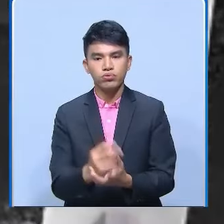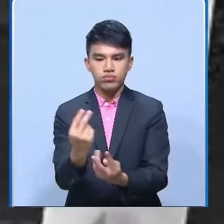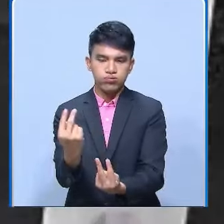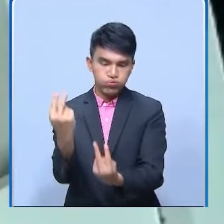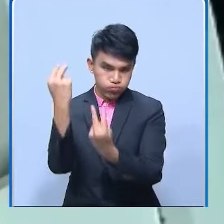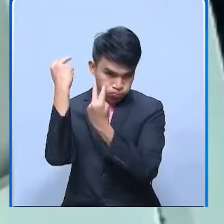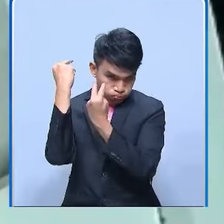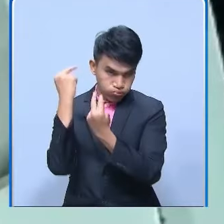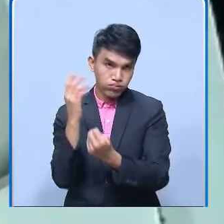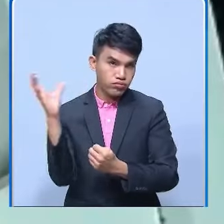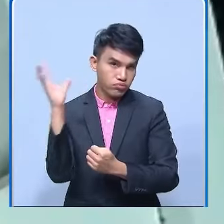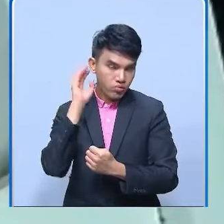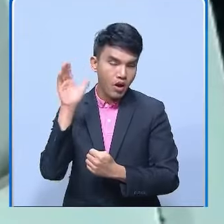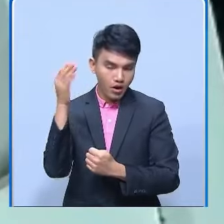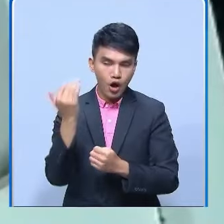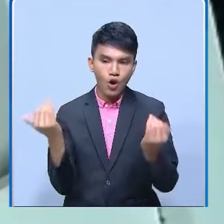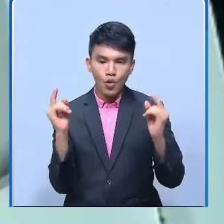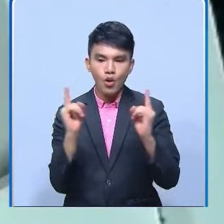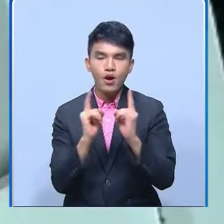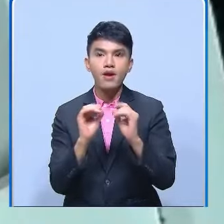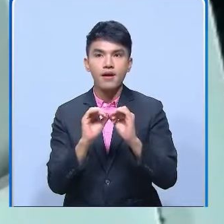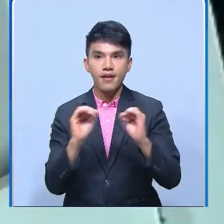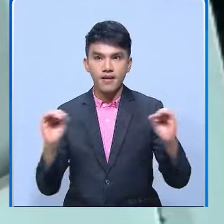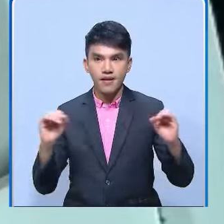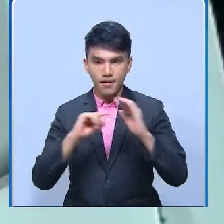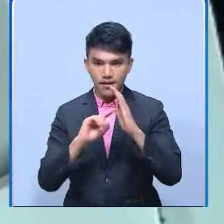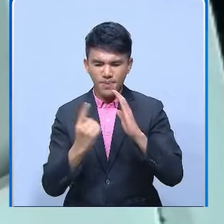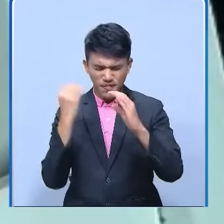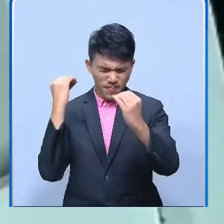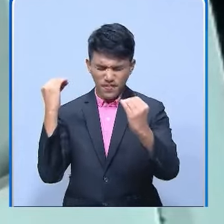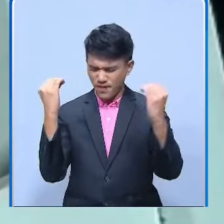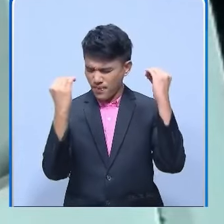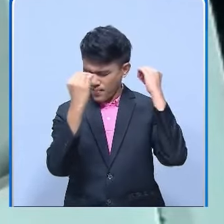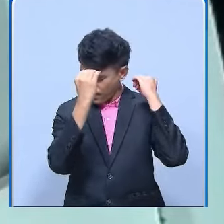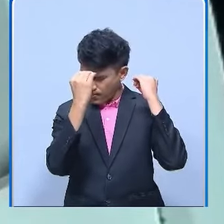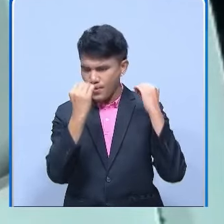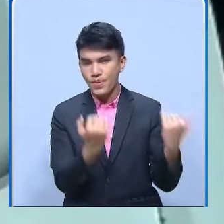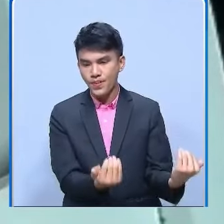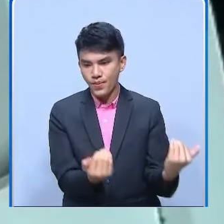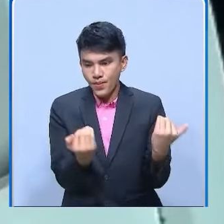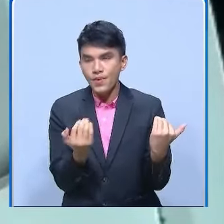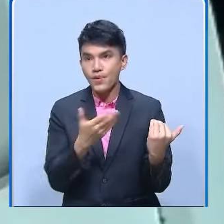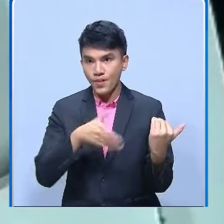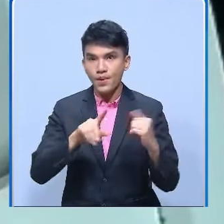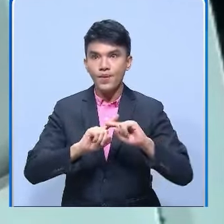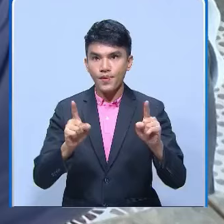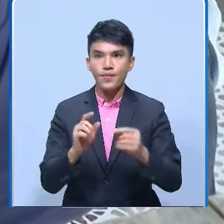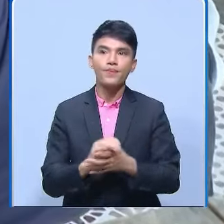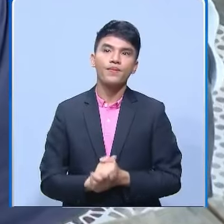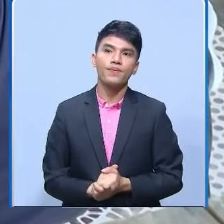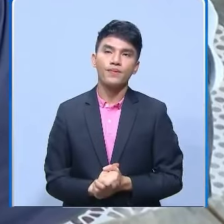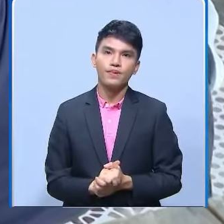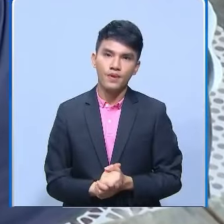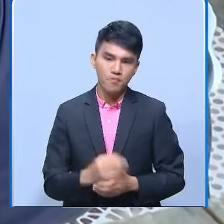ให้ได้ฟังกันอีกครั้งนึงว่าลูกหายไปยังไงเพราะตอนแรกยังสับสนตอนแรกยังคิดว่าเขาไปอุ้มที่บ้านด้วยซ้ำแต่จริงๆไม่ได้ไปอุ้มที่บ้านไป